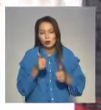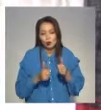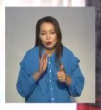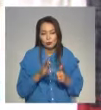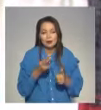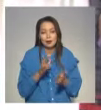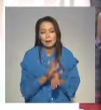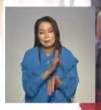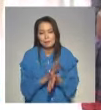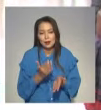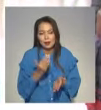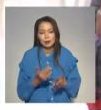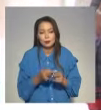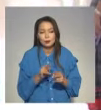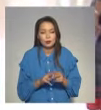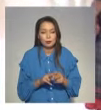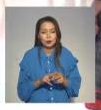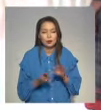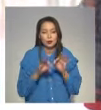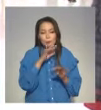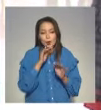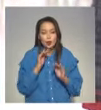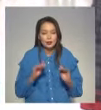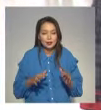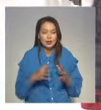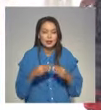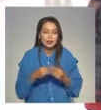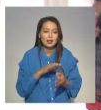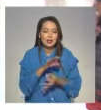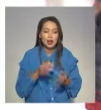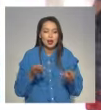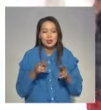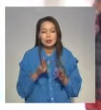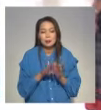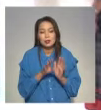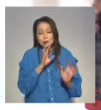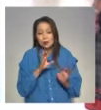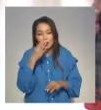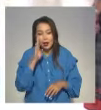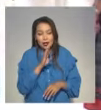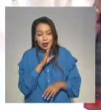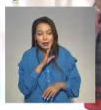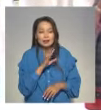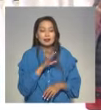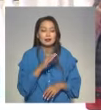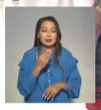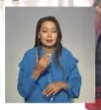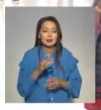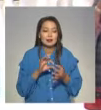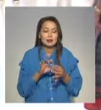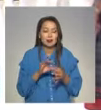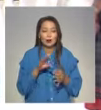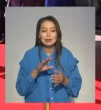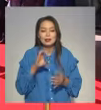Занятия бесплатные. Приоритет при отборе получат дети из многодетных семей, сироты, оставшиеся без попечения родителей. То есть в зависимости от их